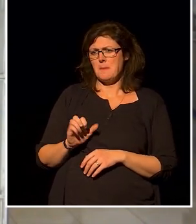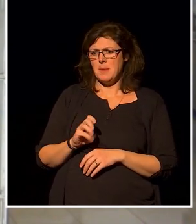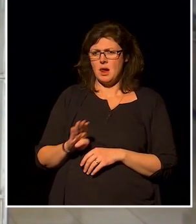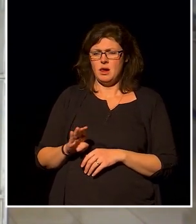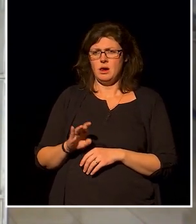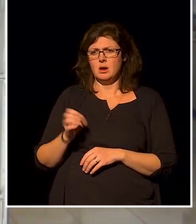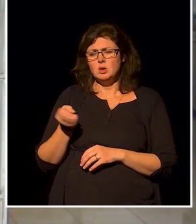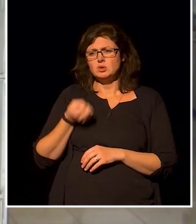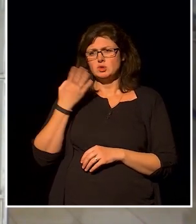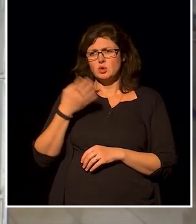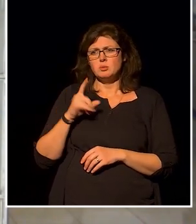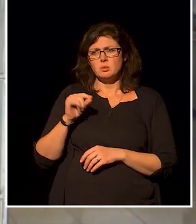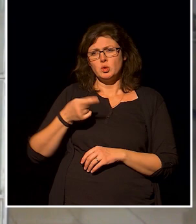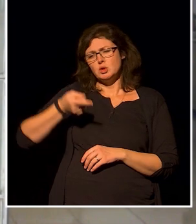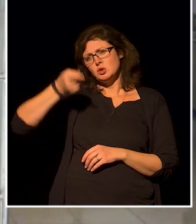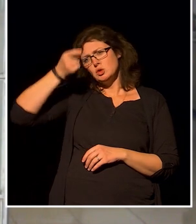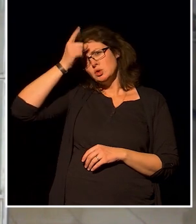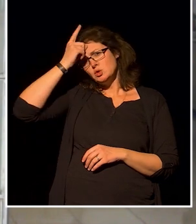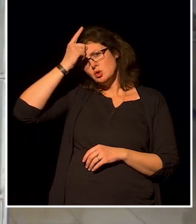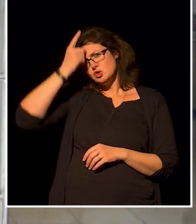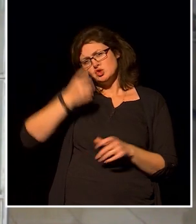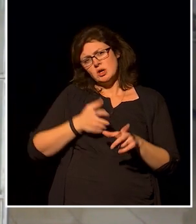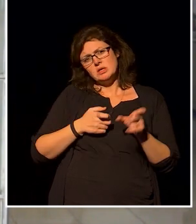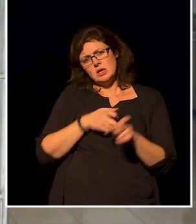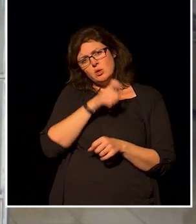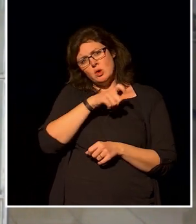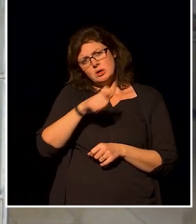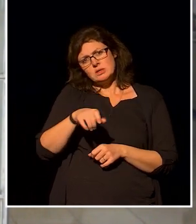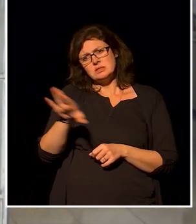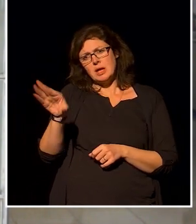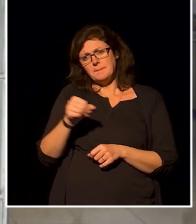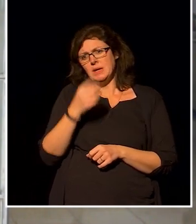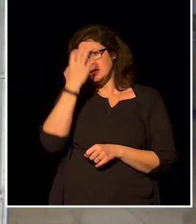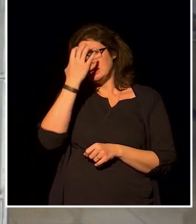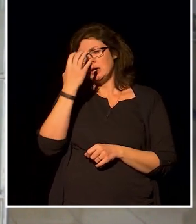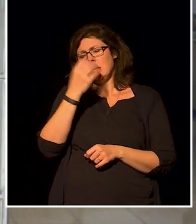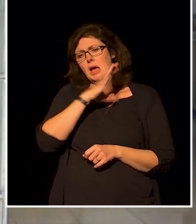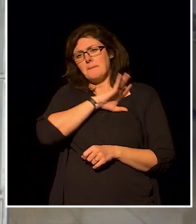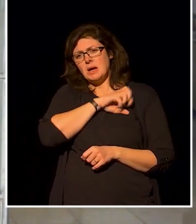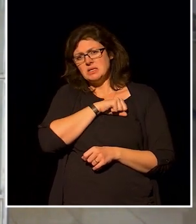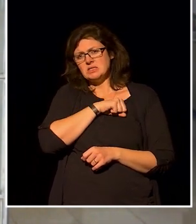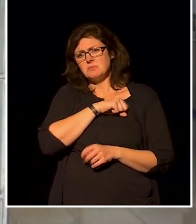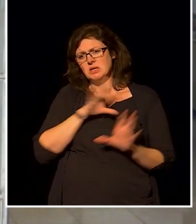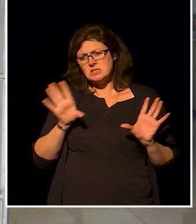dass deutsche Terroristen mit Palästinensern gemeinsam